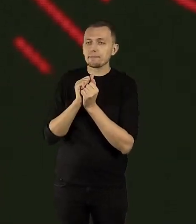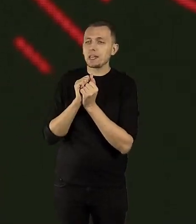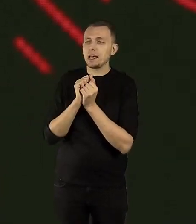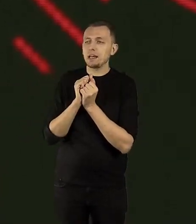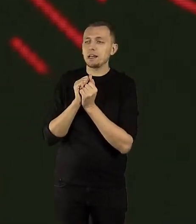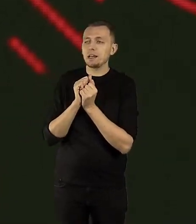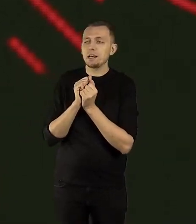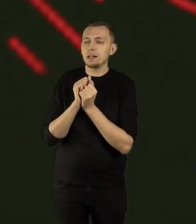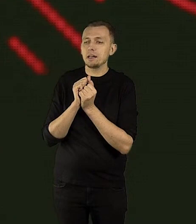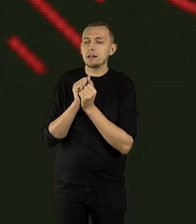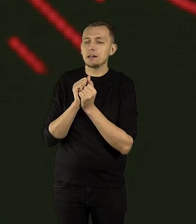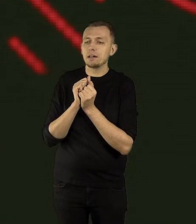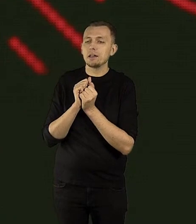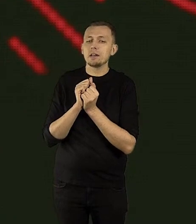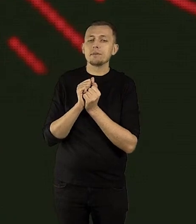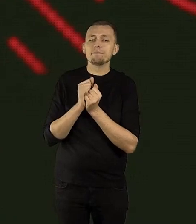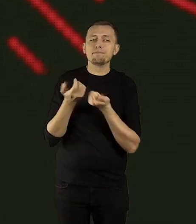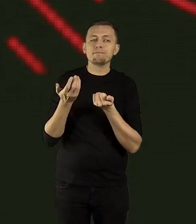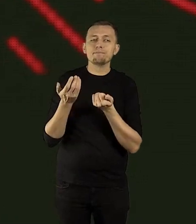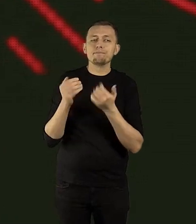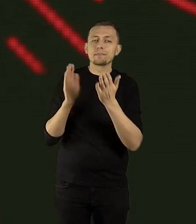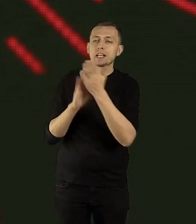A wiecie dlaczego?